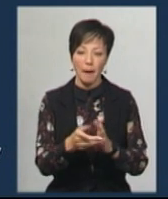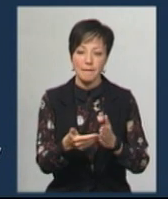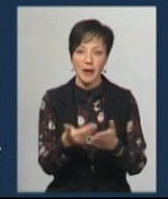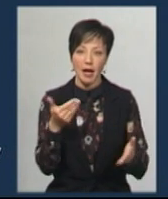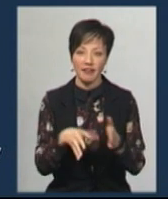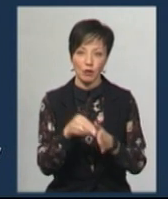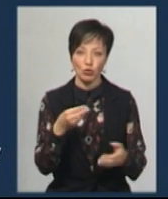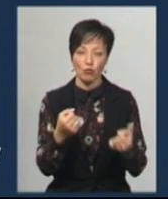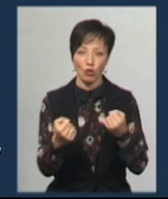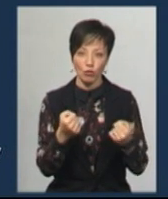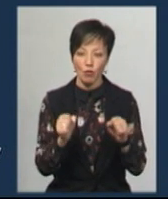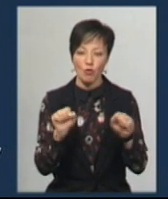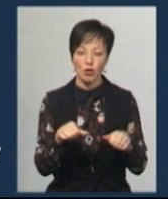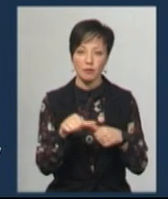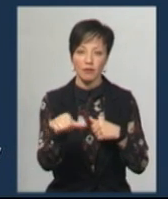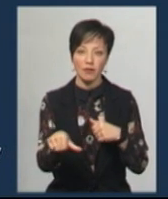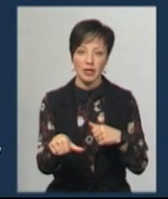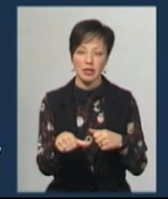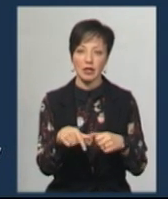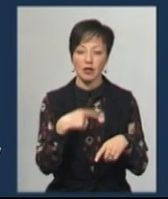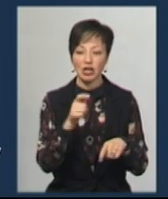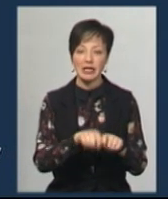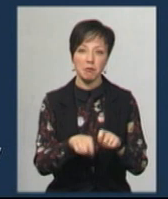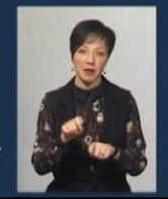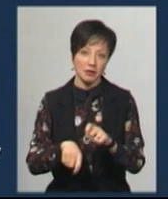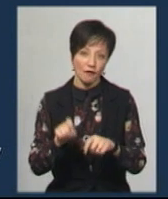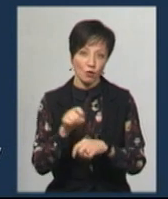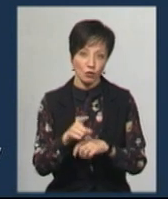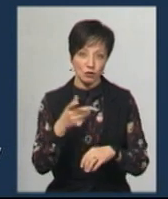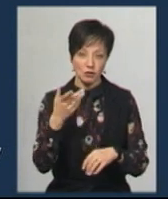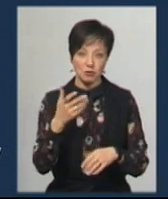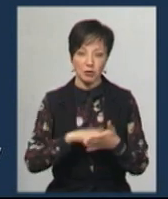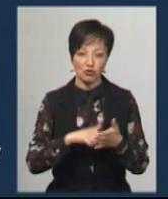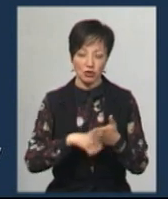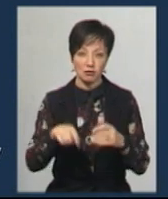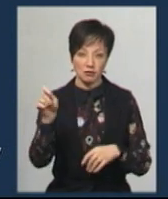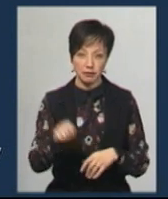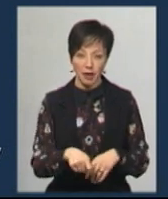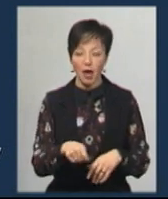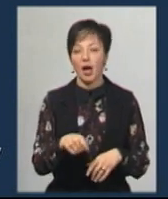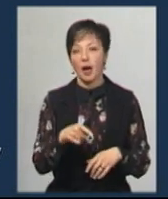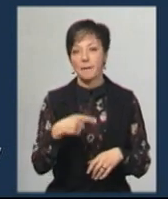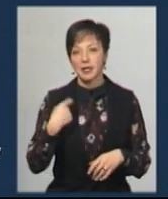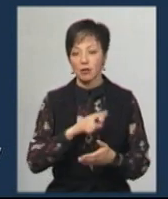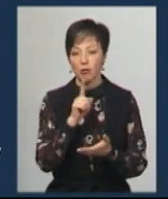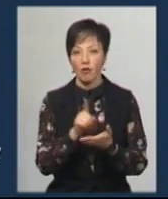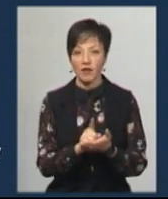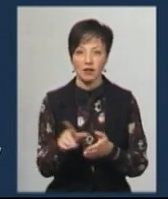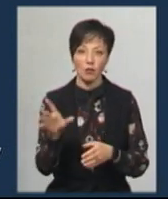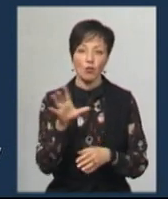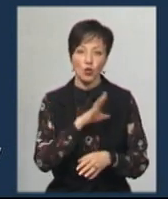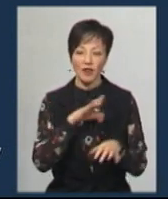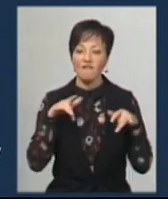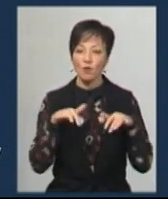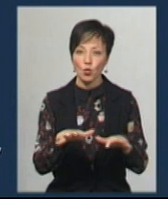цього, ми можемо виділити, напевно, інспектаційну функцію у візиті президента, адже президент повинен тримати руку на пульсі і